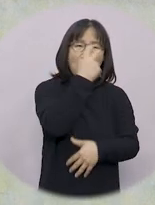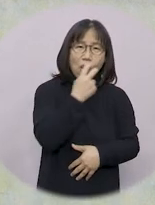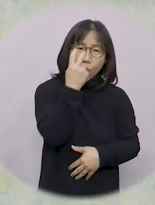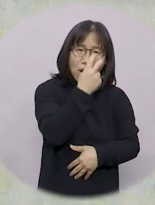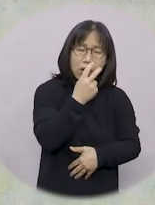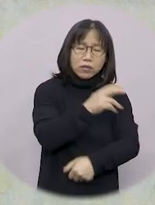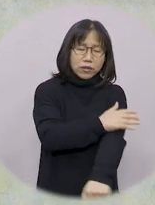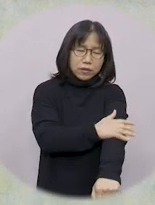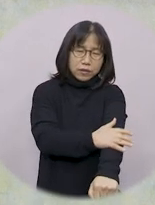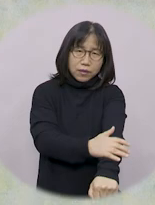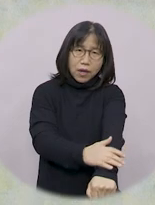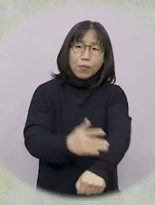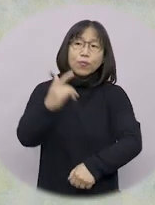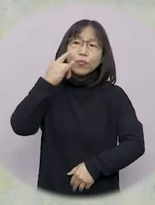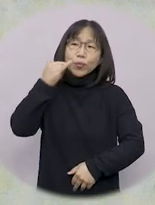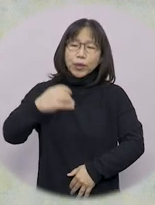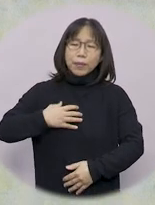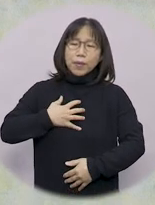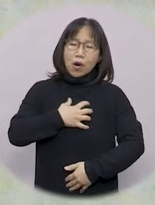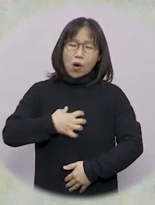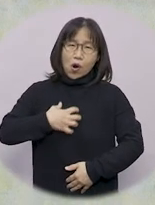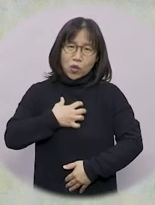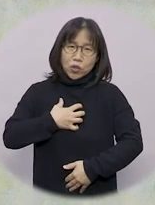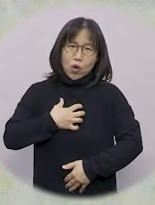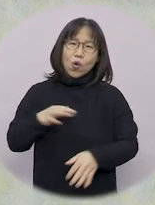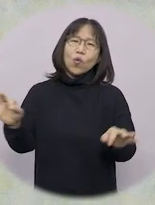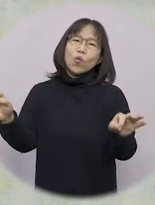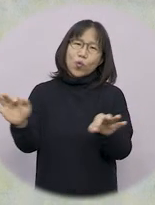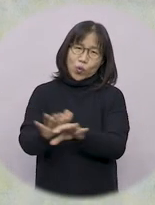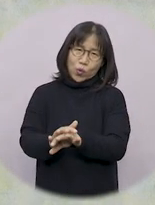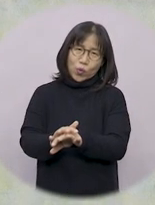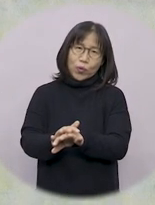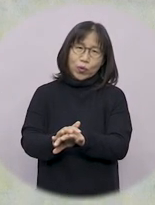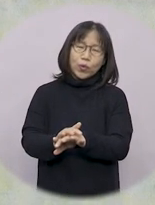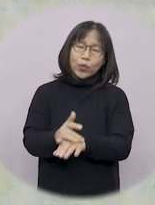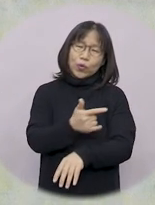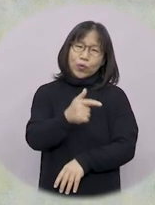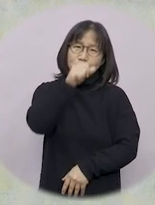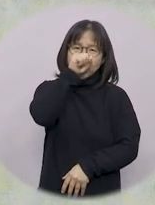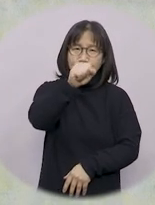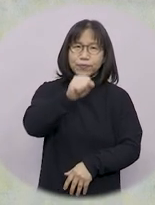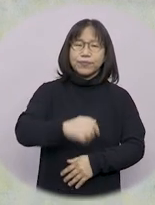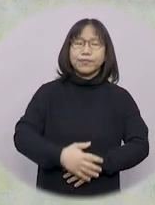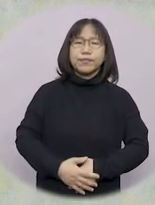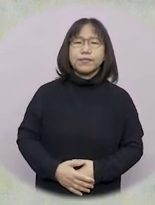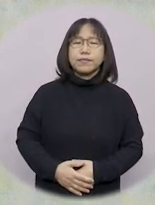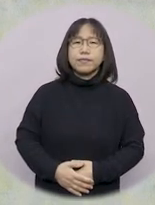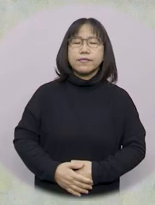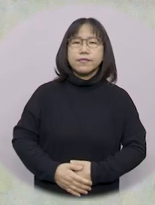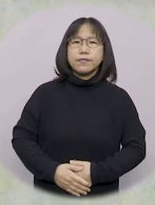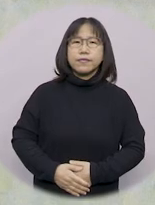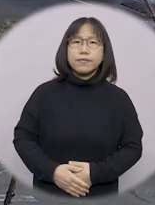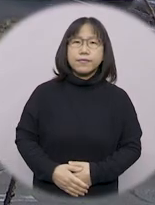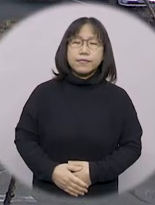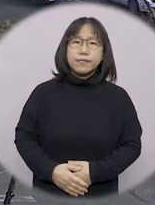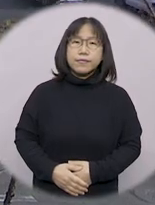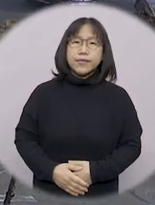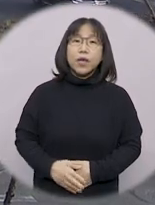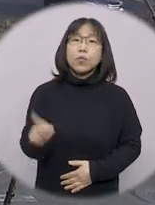공감도 지킬 수 있고 또 학부모님들의 걱정하시는 부분을 저희가 좀 더 드릴 수 있어서 좋은 것 같습니다